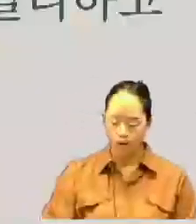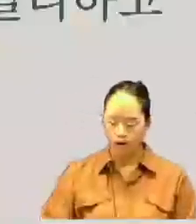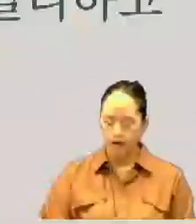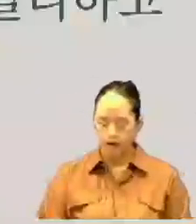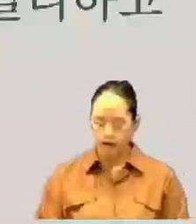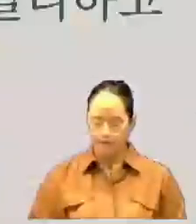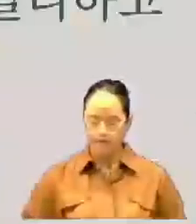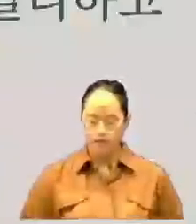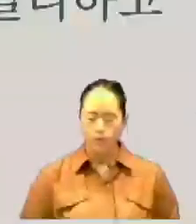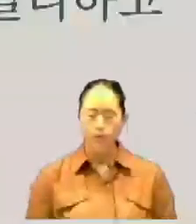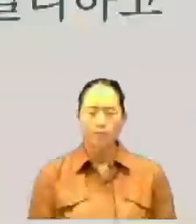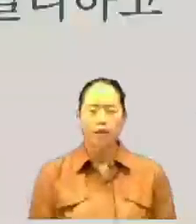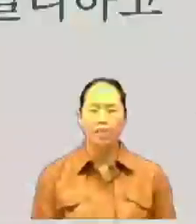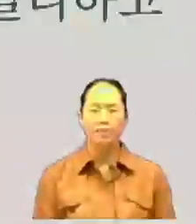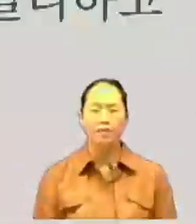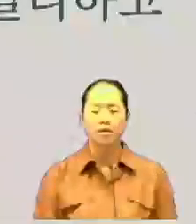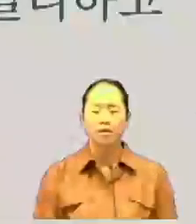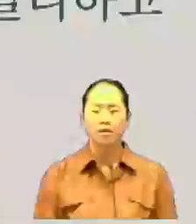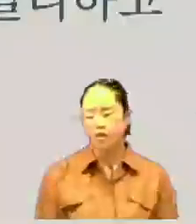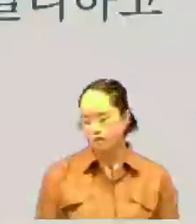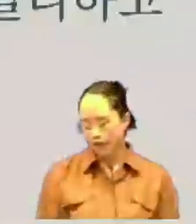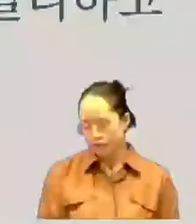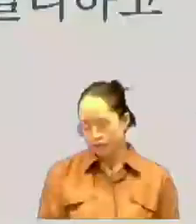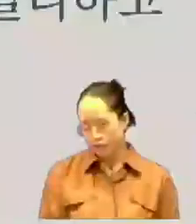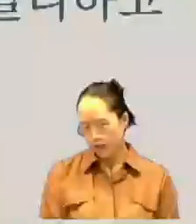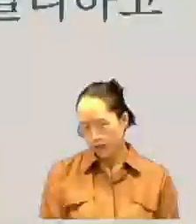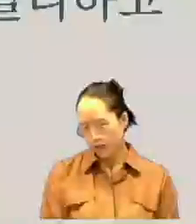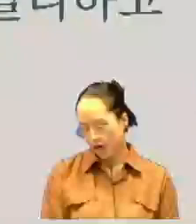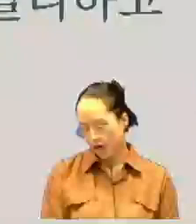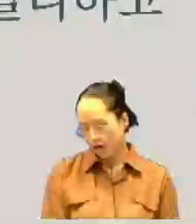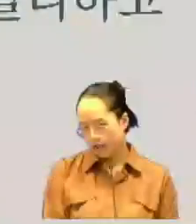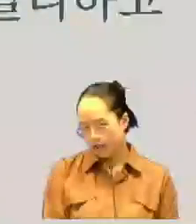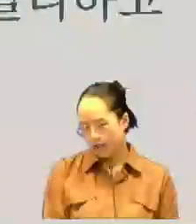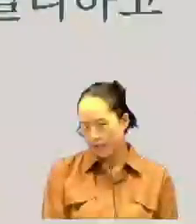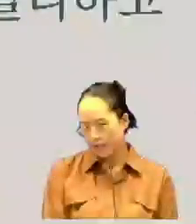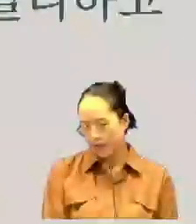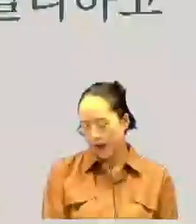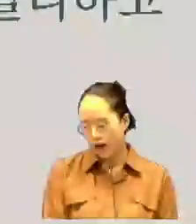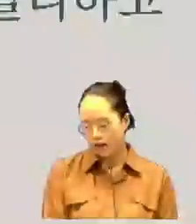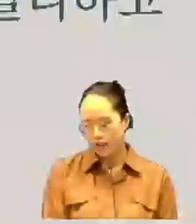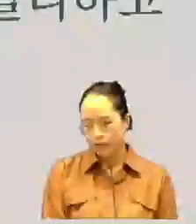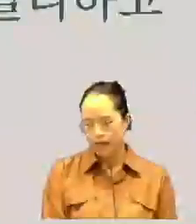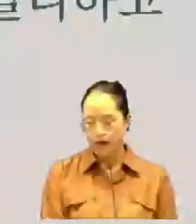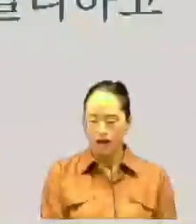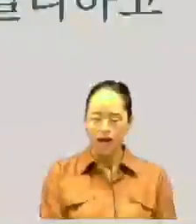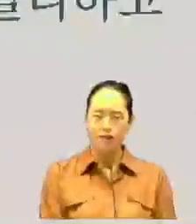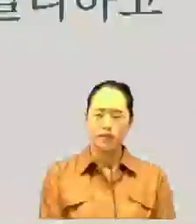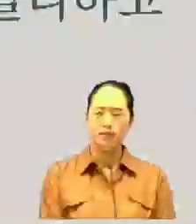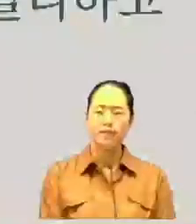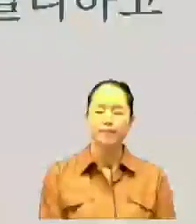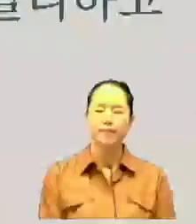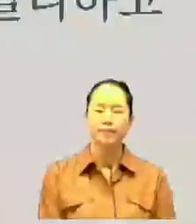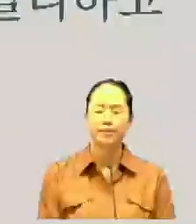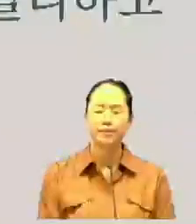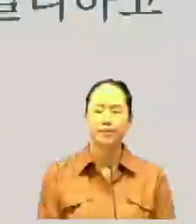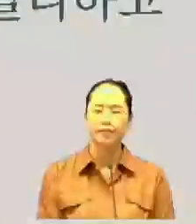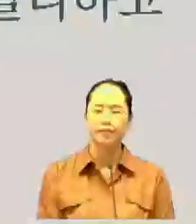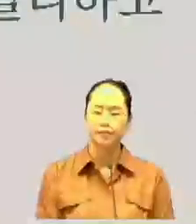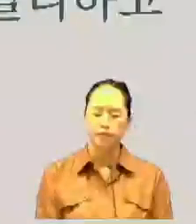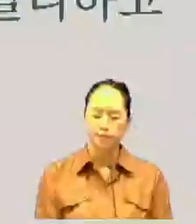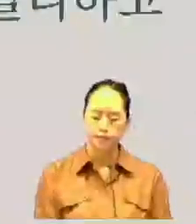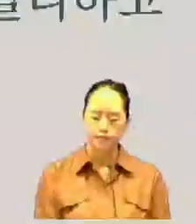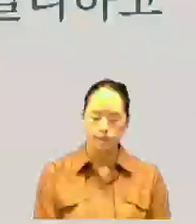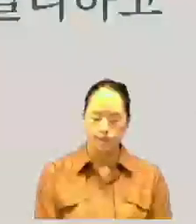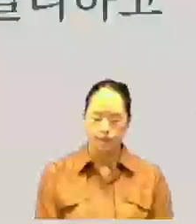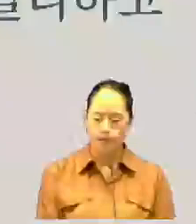呢？在我们在人生当中经历人生的时候，有的时候我们会在一种环境当中，我们会不理解到底神在我们人生当中